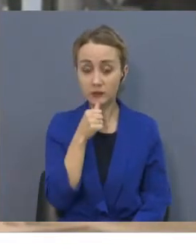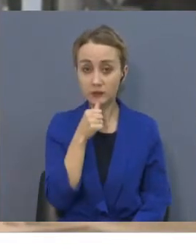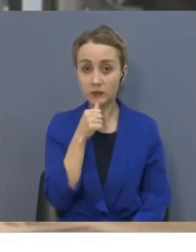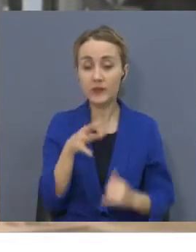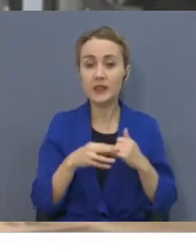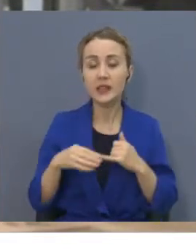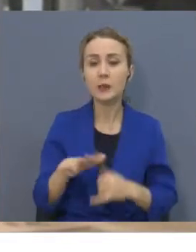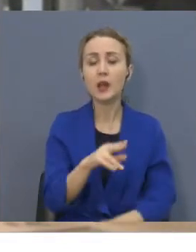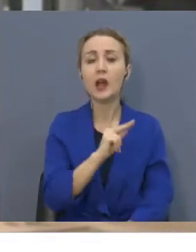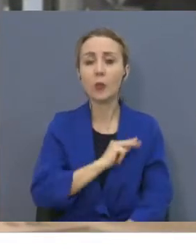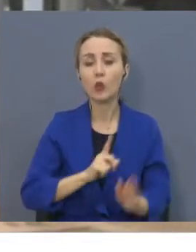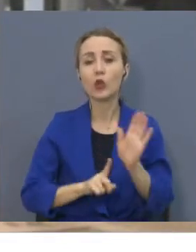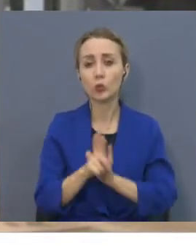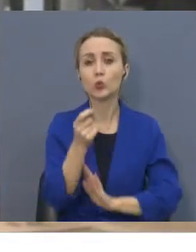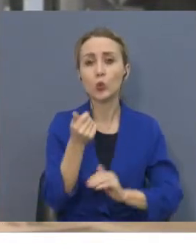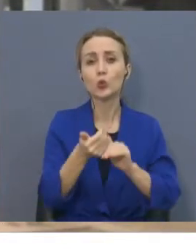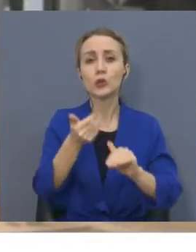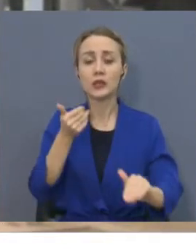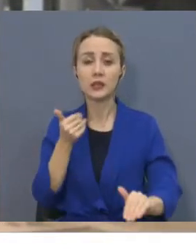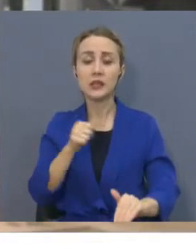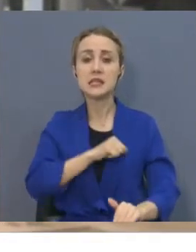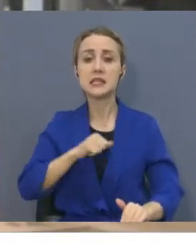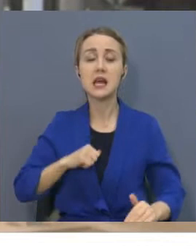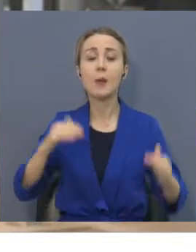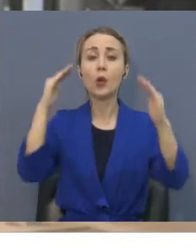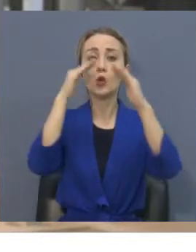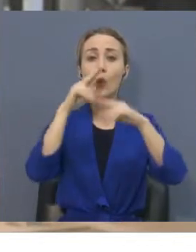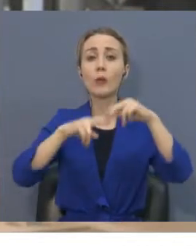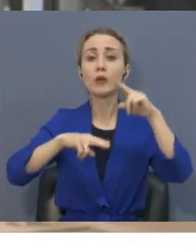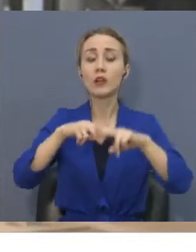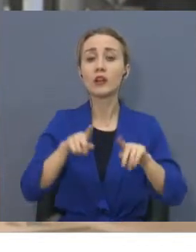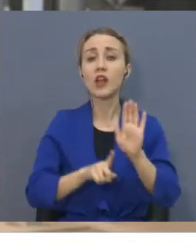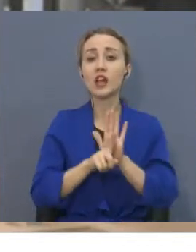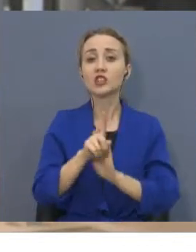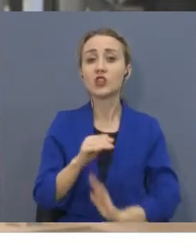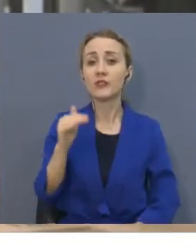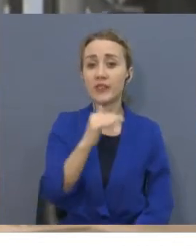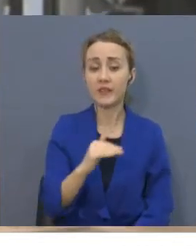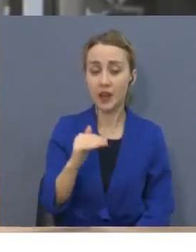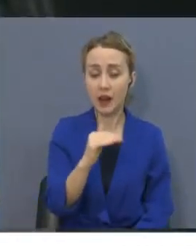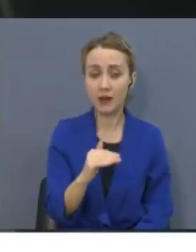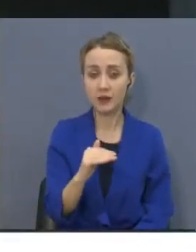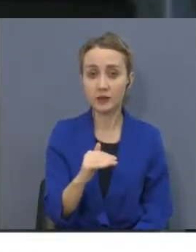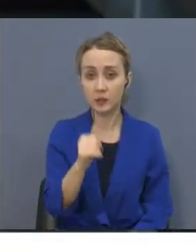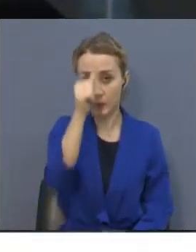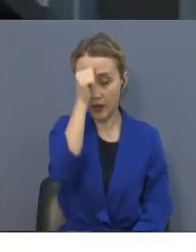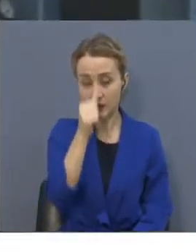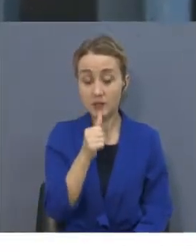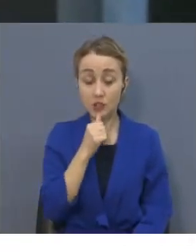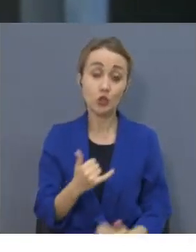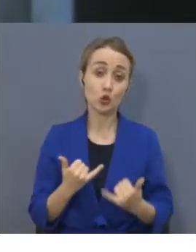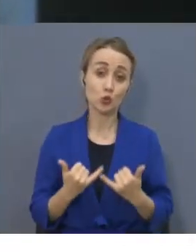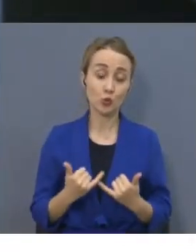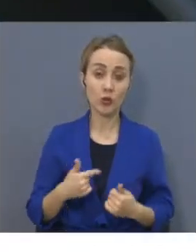начали чуть раньше, но так сама конструкция мы в феврале начали возводить конструкцию. Ну и сегодня